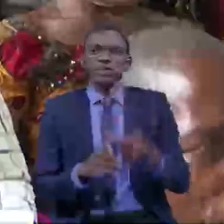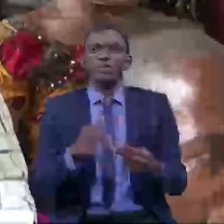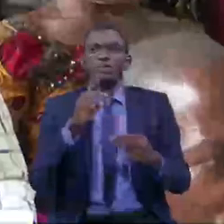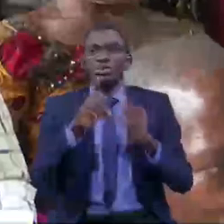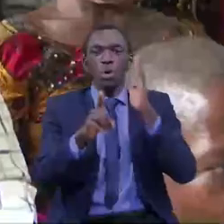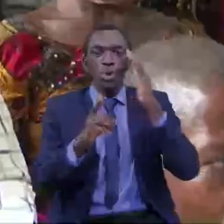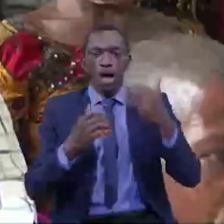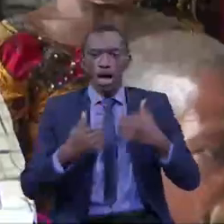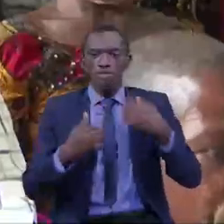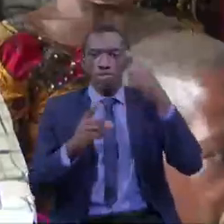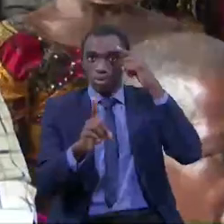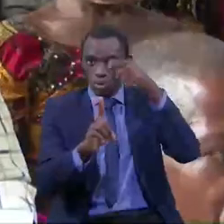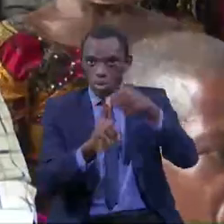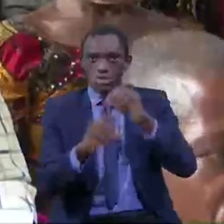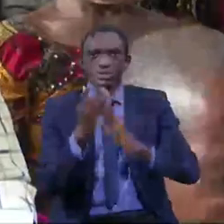un objectif.